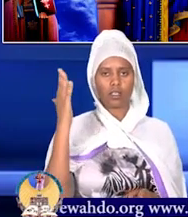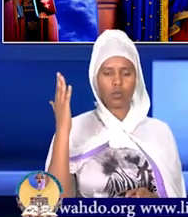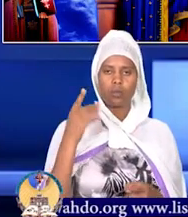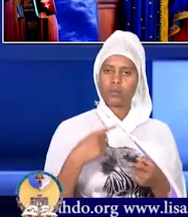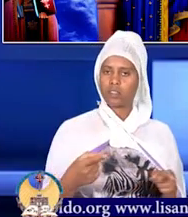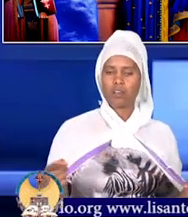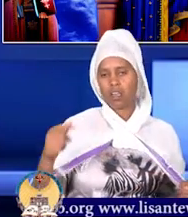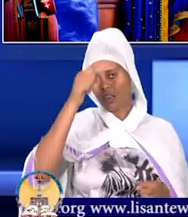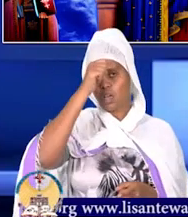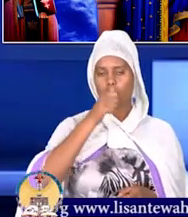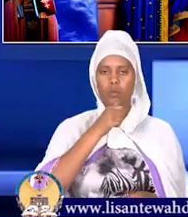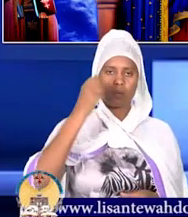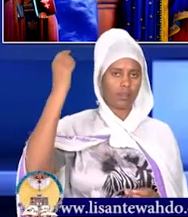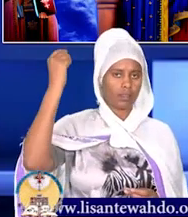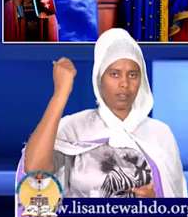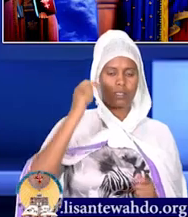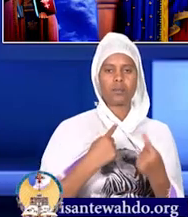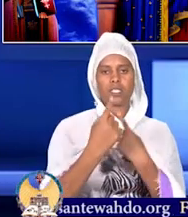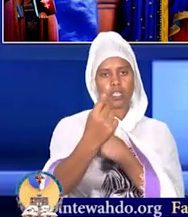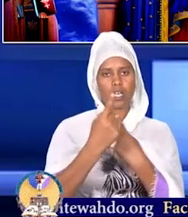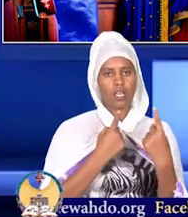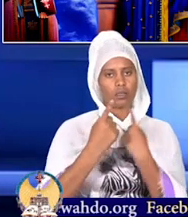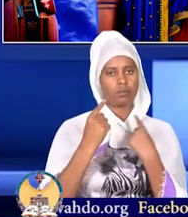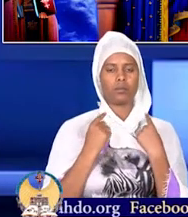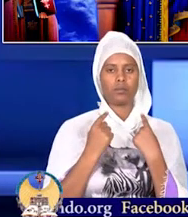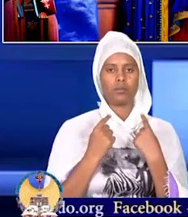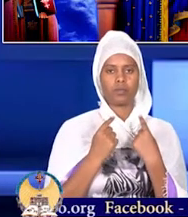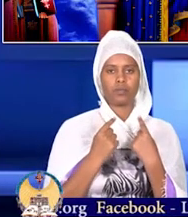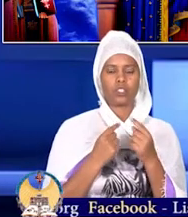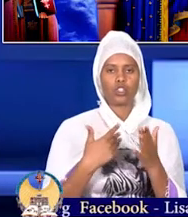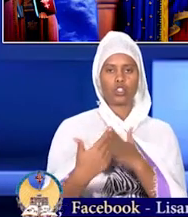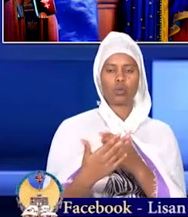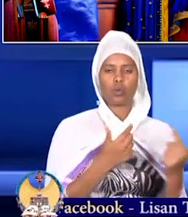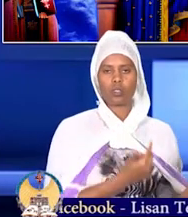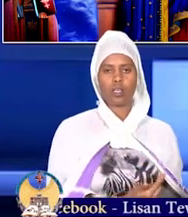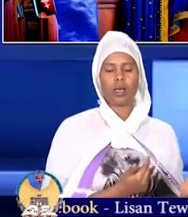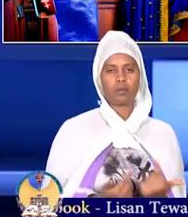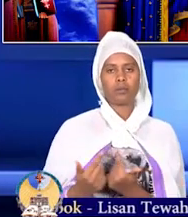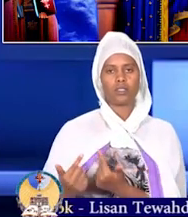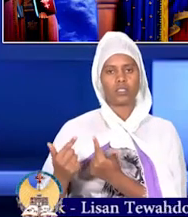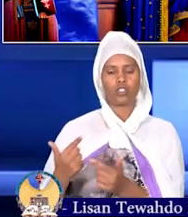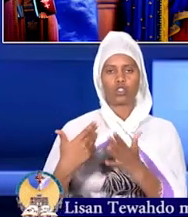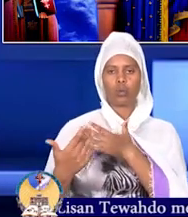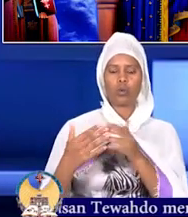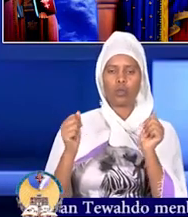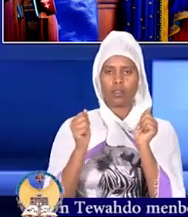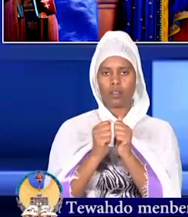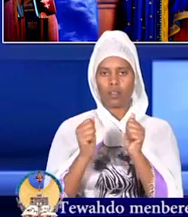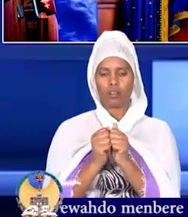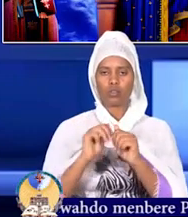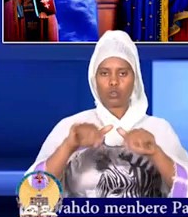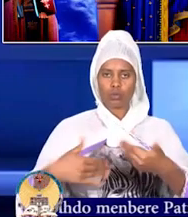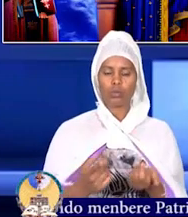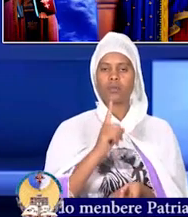ዝተፈላለየ እዋን መምዝተፈላለየ ኣቦታት ይዘራረብን ዝገብሮ ተኣምራት